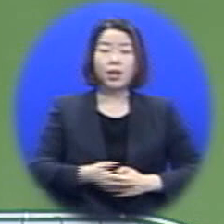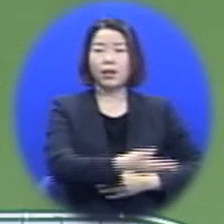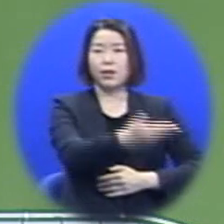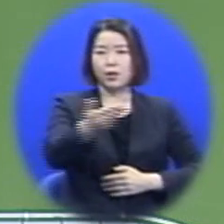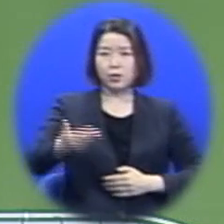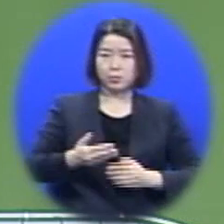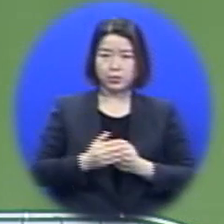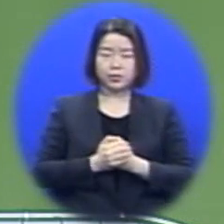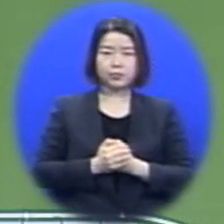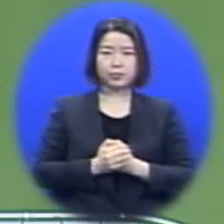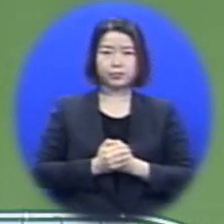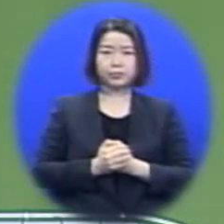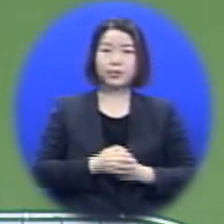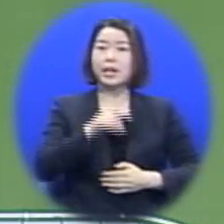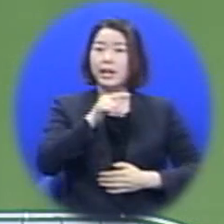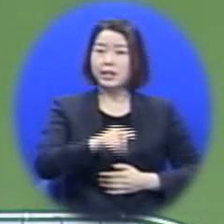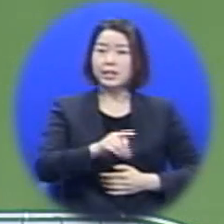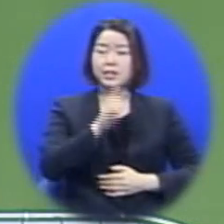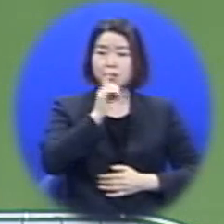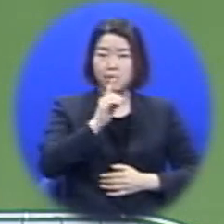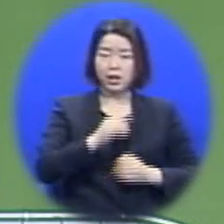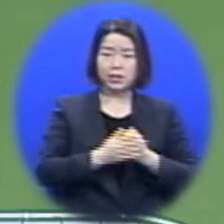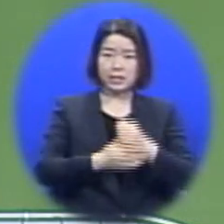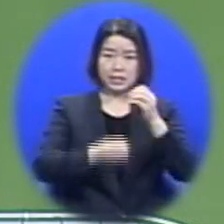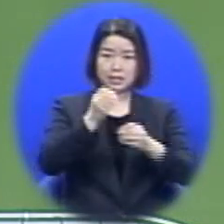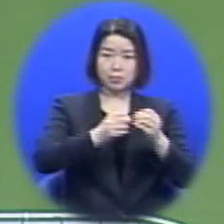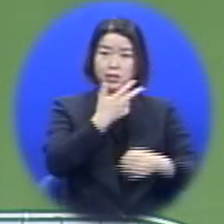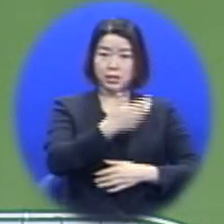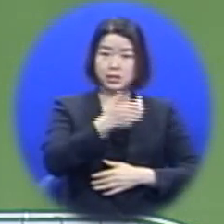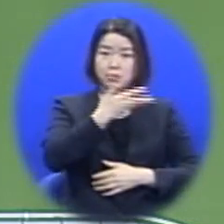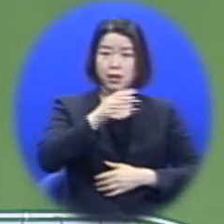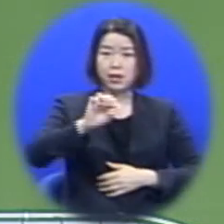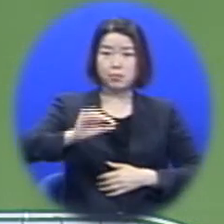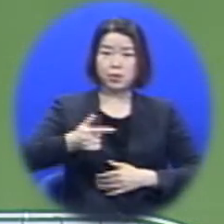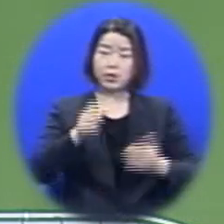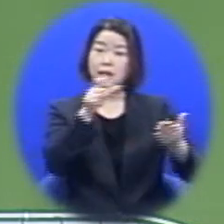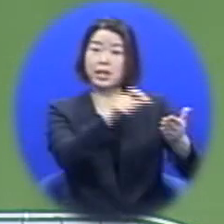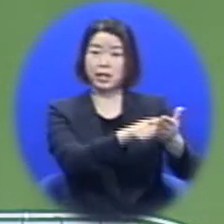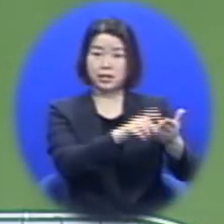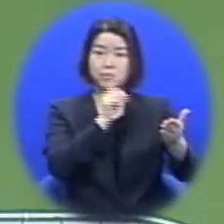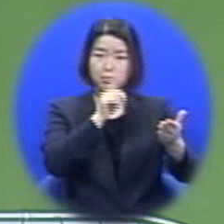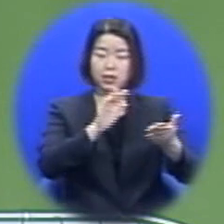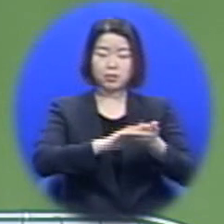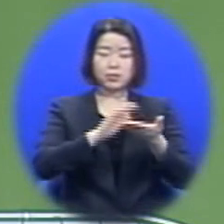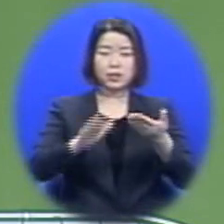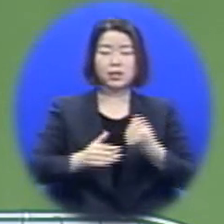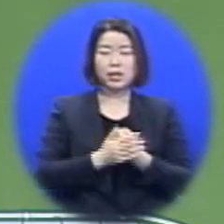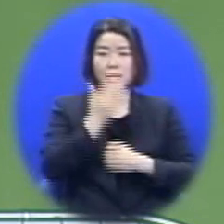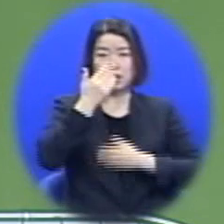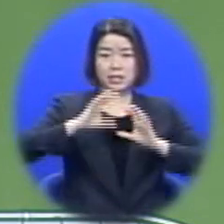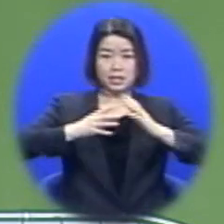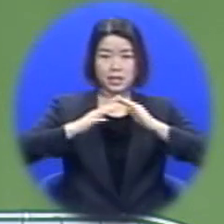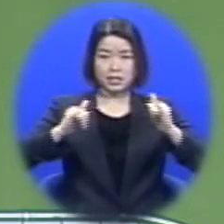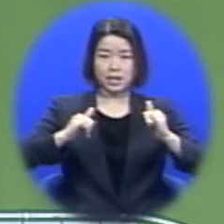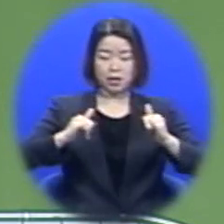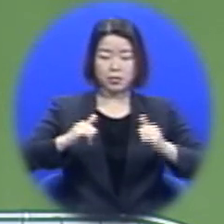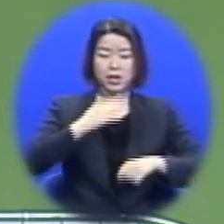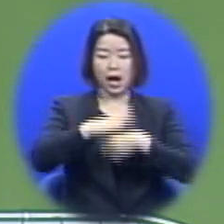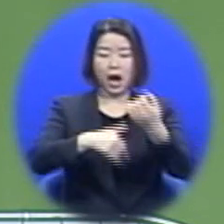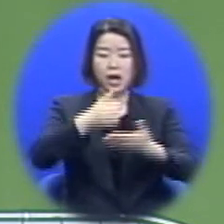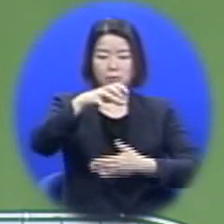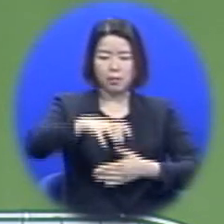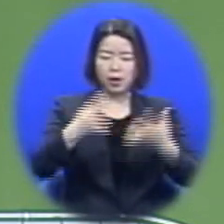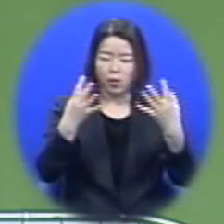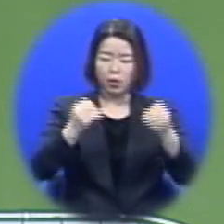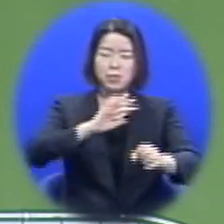여러분, 이 이야기가 시편 78편에 나오는 이야기입니다. 이스라엘 백성들이 그동안 하나님 앞에 얼마나 잘못